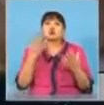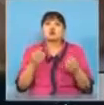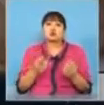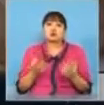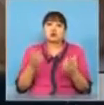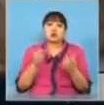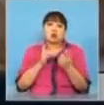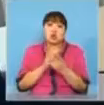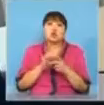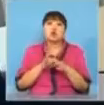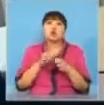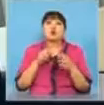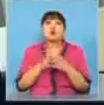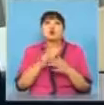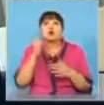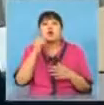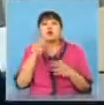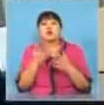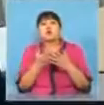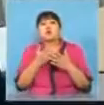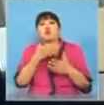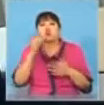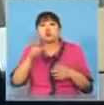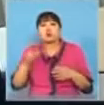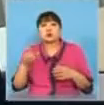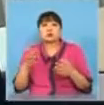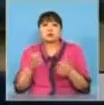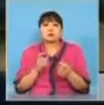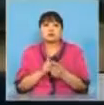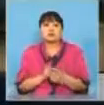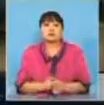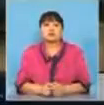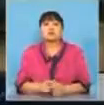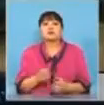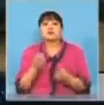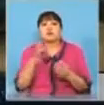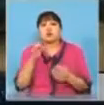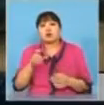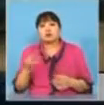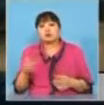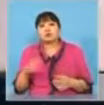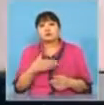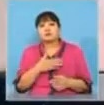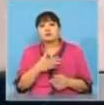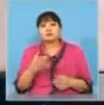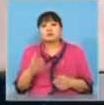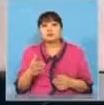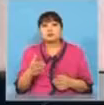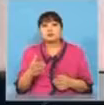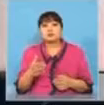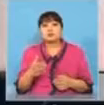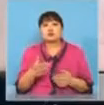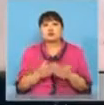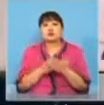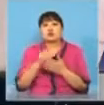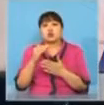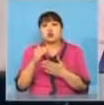қабылдау жүргізді. Түске дейін ондаған пациентті қабылдады. Кейбір адамдарды біздің